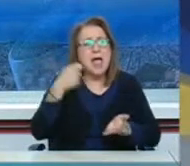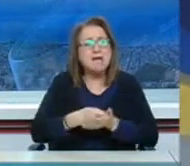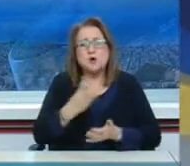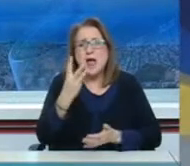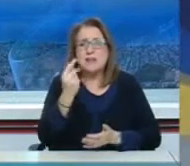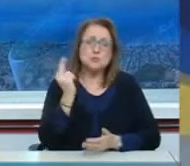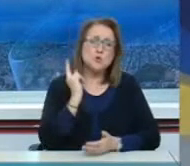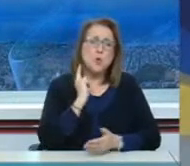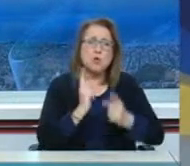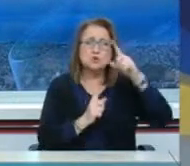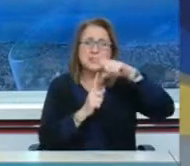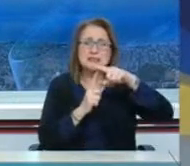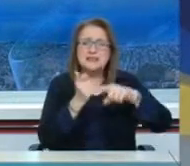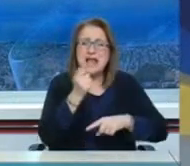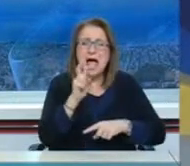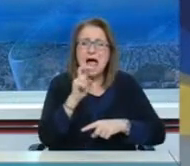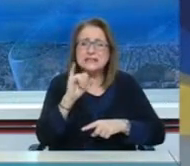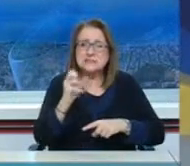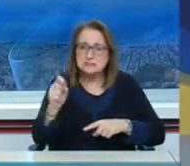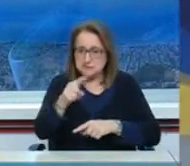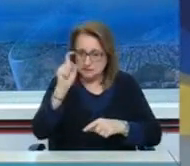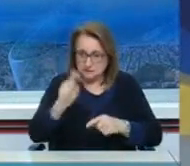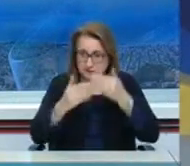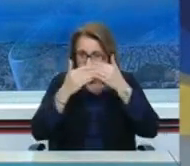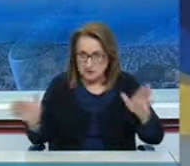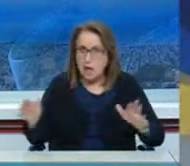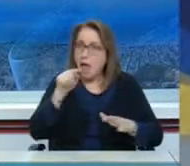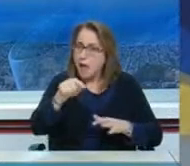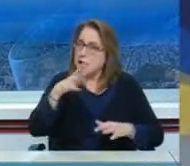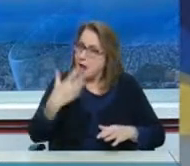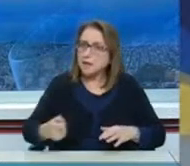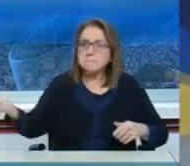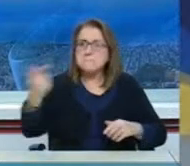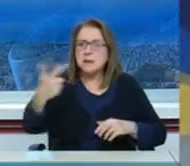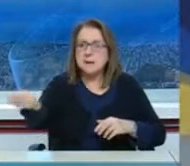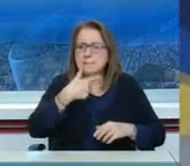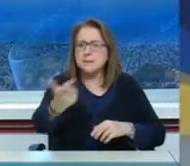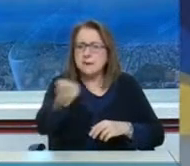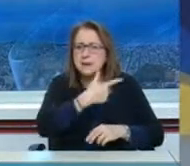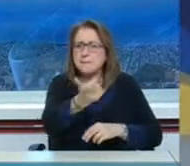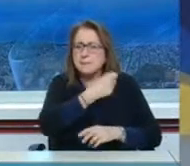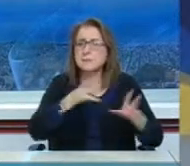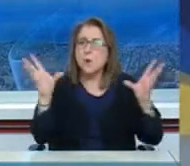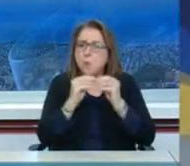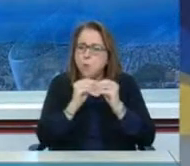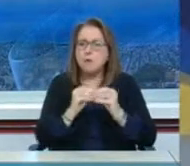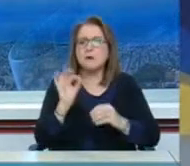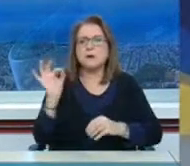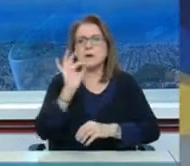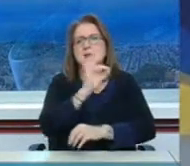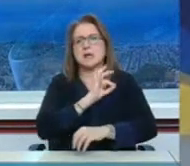με θέματα υγειονομικού και οικονομικού περιεχομένου που αφορούν τον κορονοϊό. Έχει